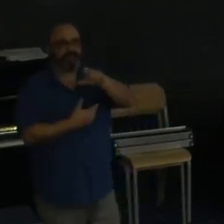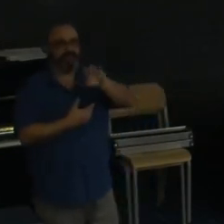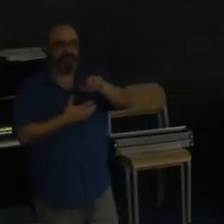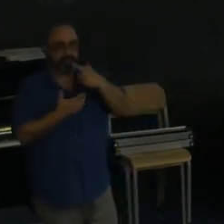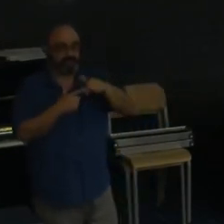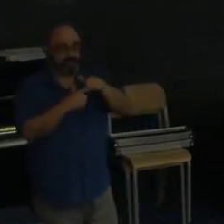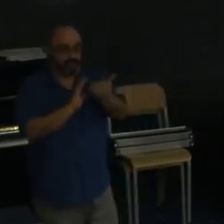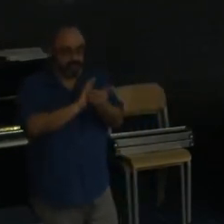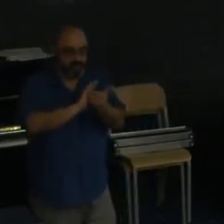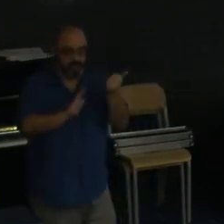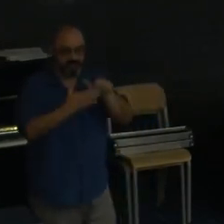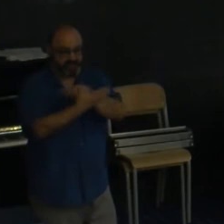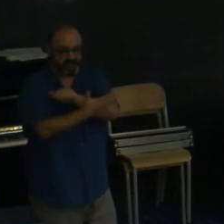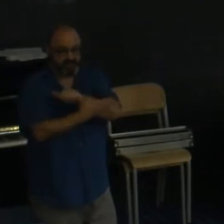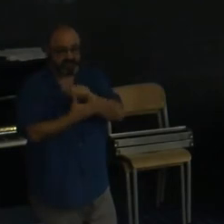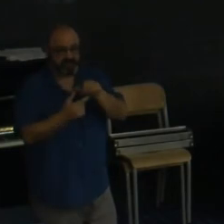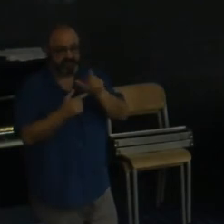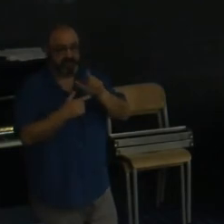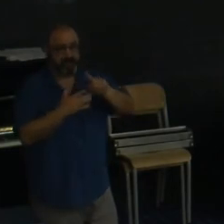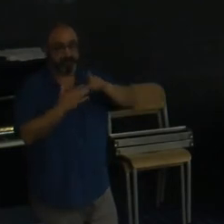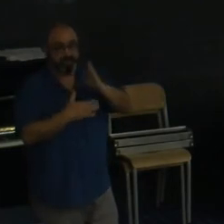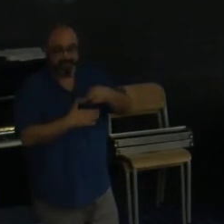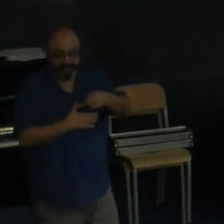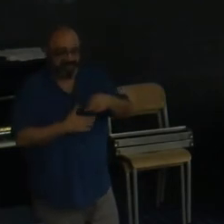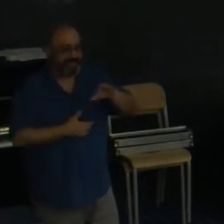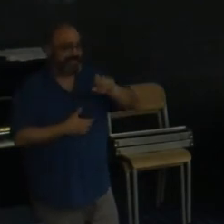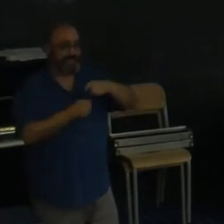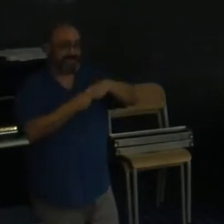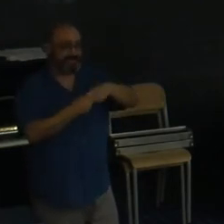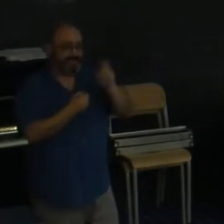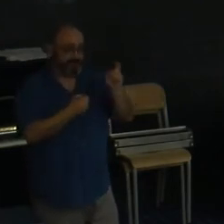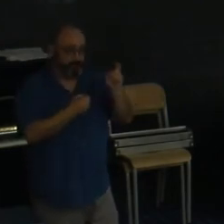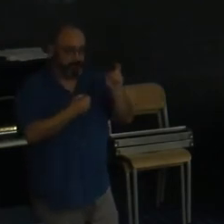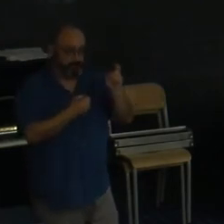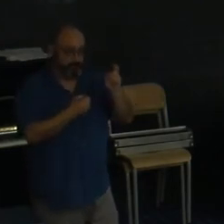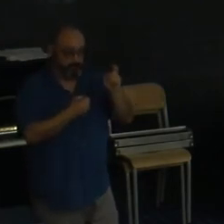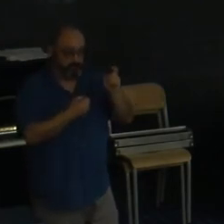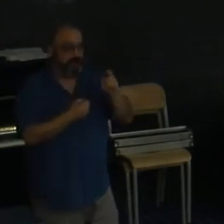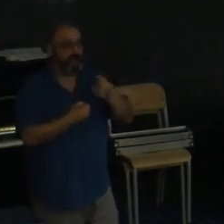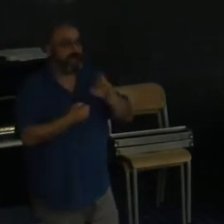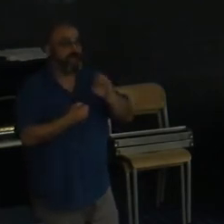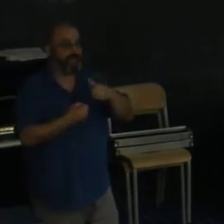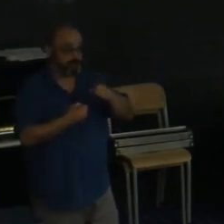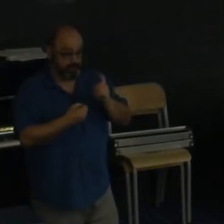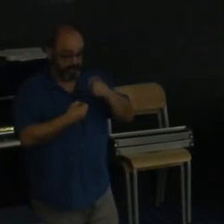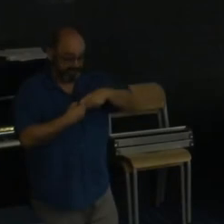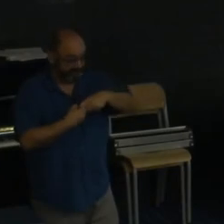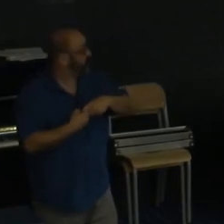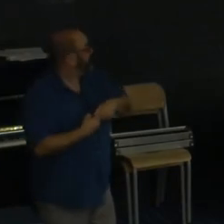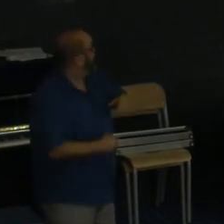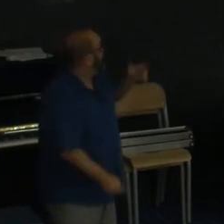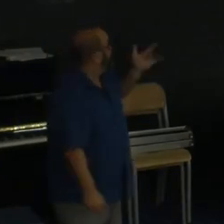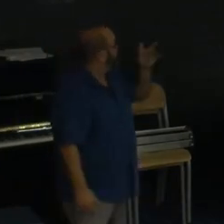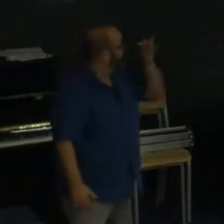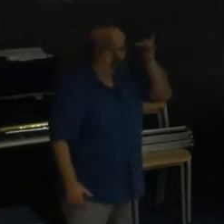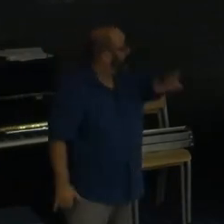cleaner, d'enlever, de supprimer un breakpoint. Le disable permet de le désactiver. L'enable, de l'activer. L'ignore, ça, c'est une